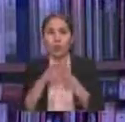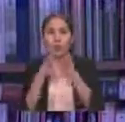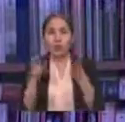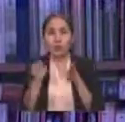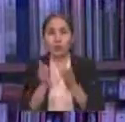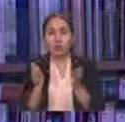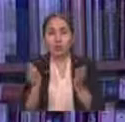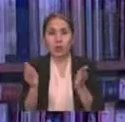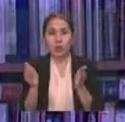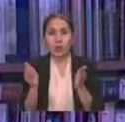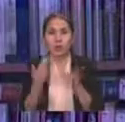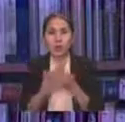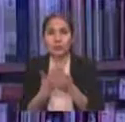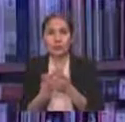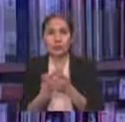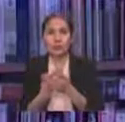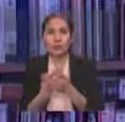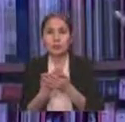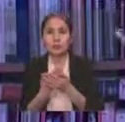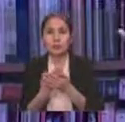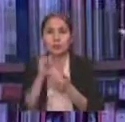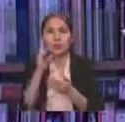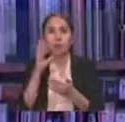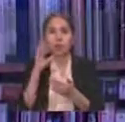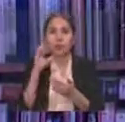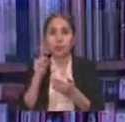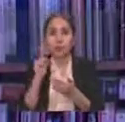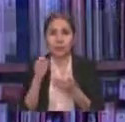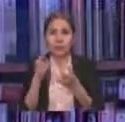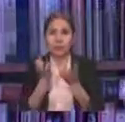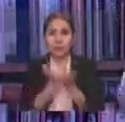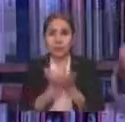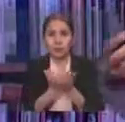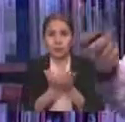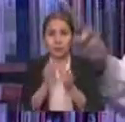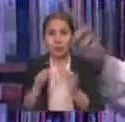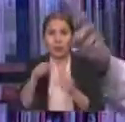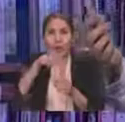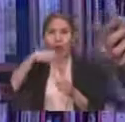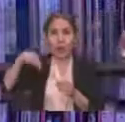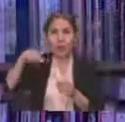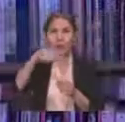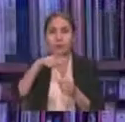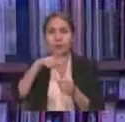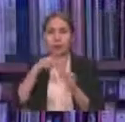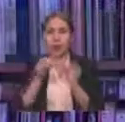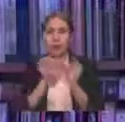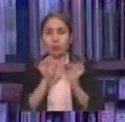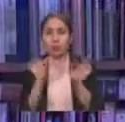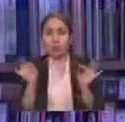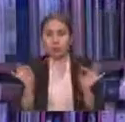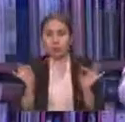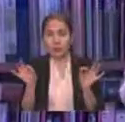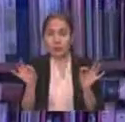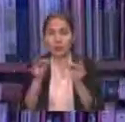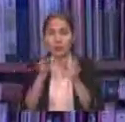idishni olib, masalan, kosani olib, uni og'zini aylanasini uzunligini ip